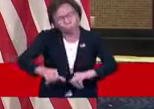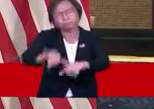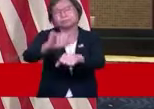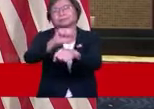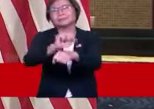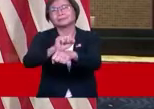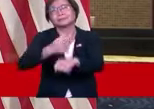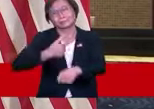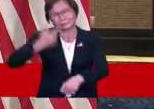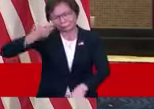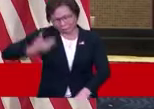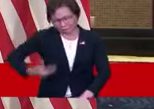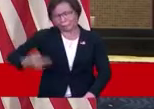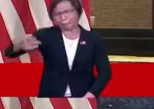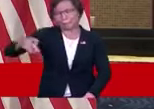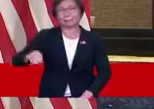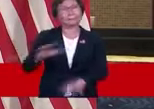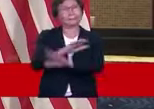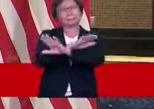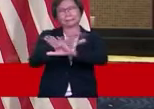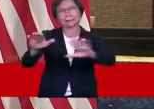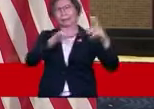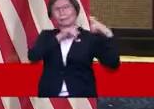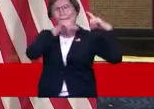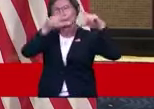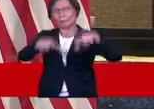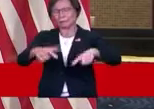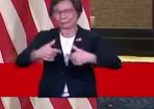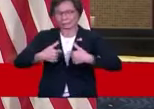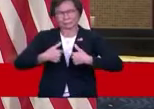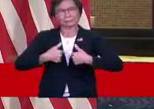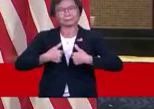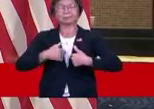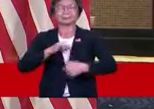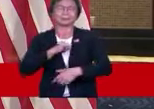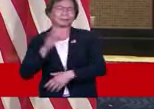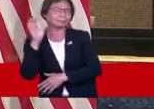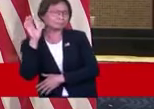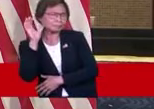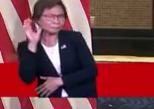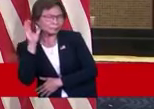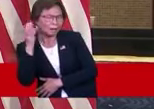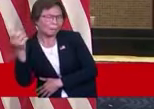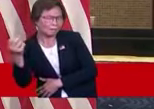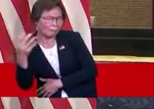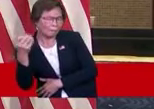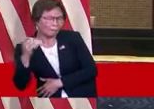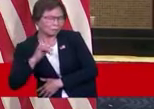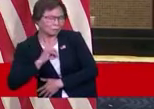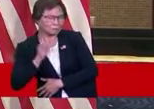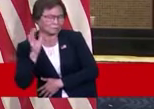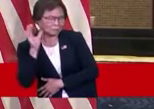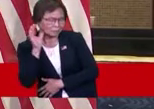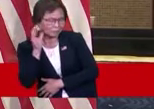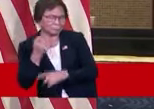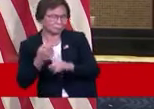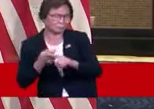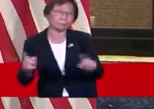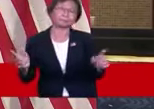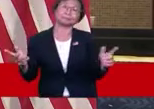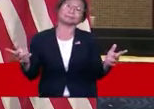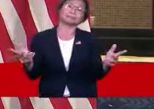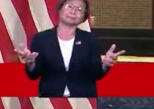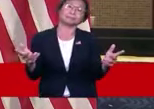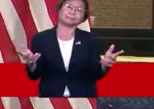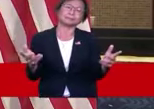dan jangan meletak jawatan sayur saya Hai namun Royadi